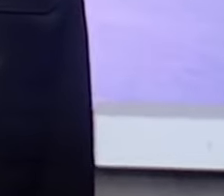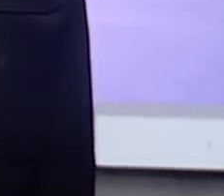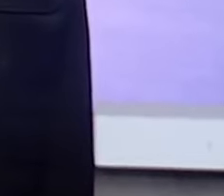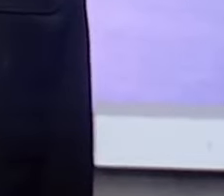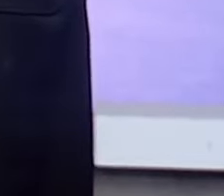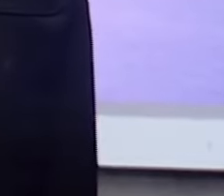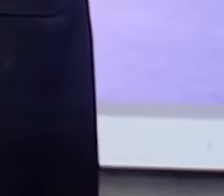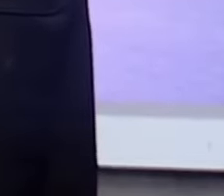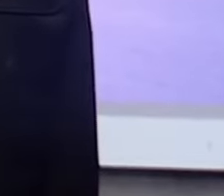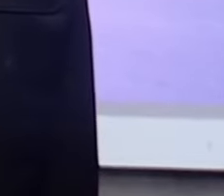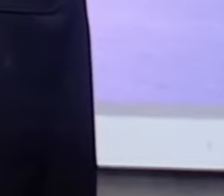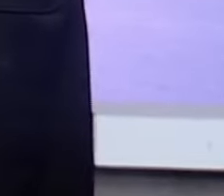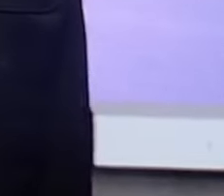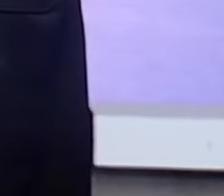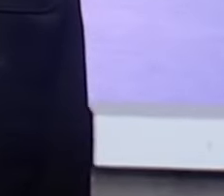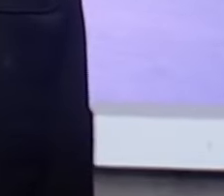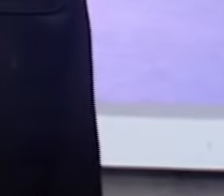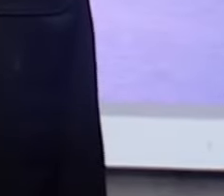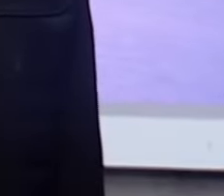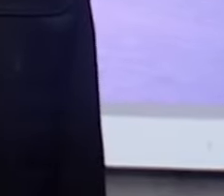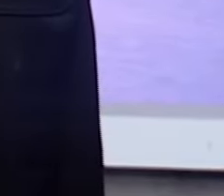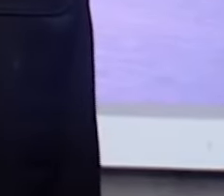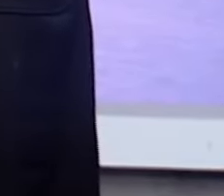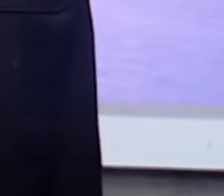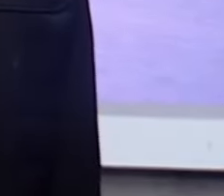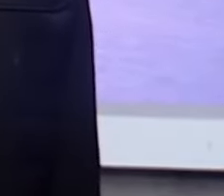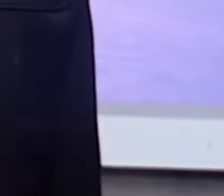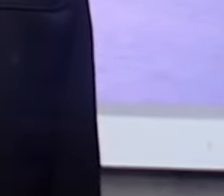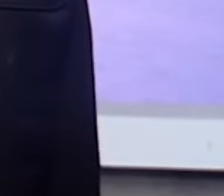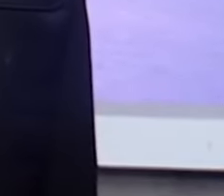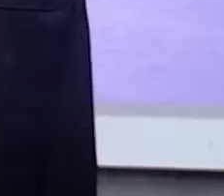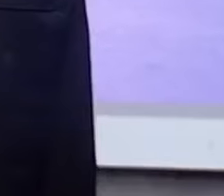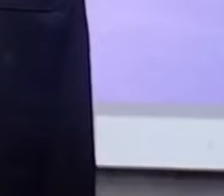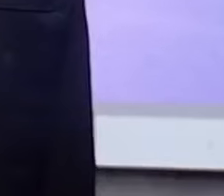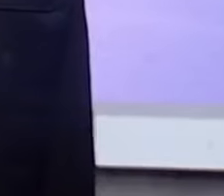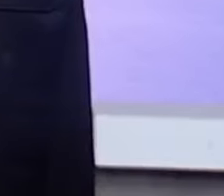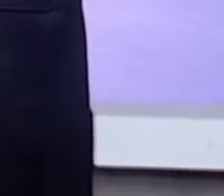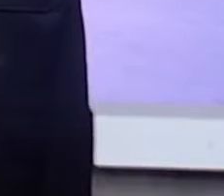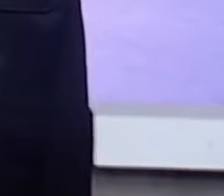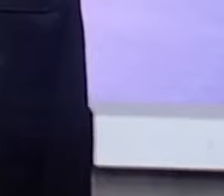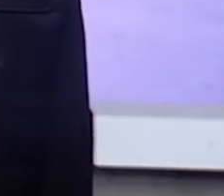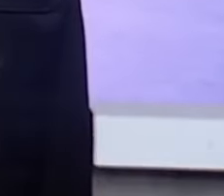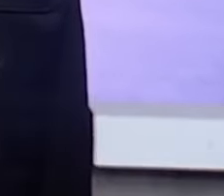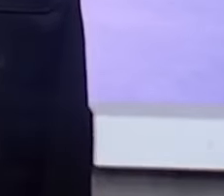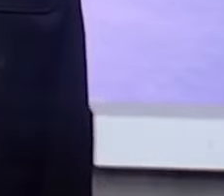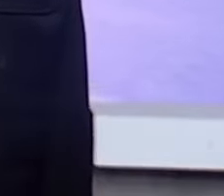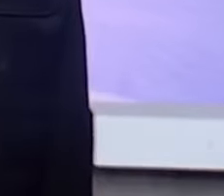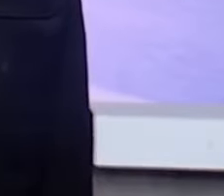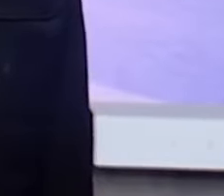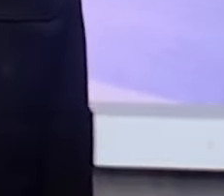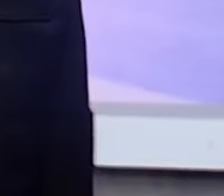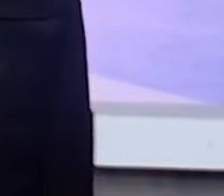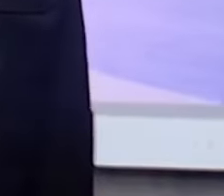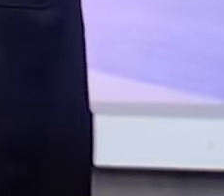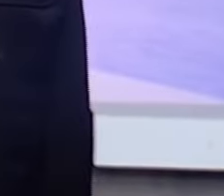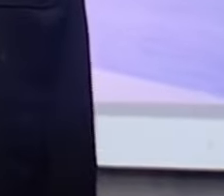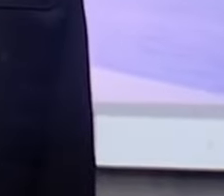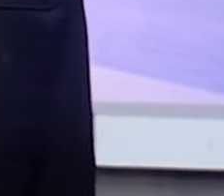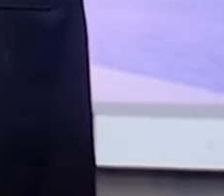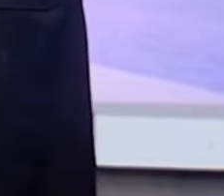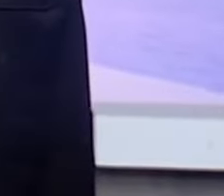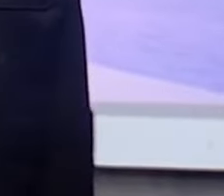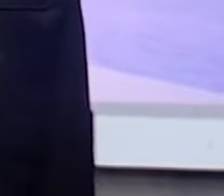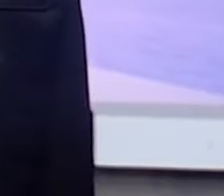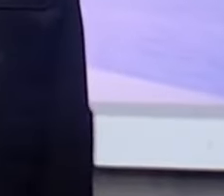Mga kapuso, sama-sama tayong maging saksi. Mag-subscribe sa GMA Integrated News sa YouTube at para sa mga kapuso abroad,